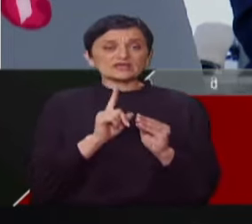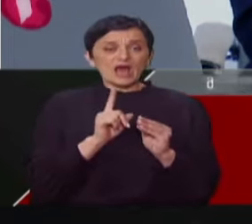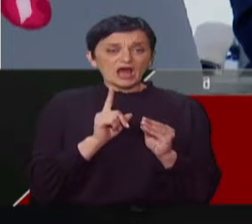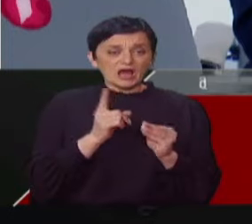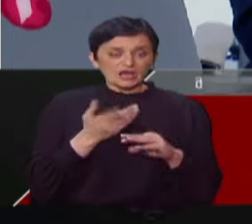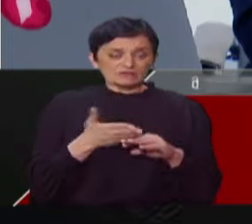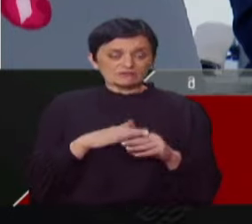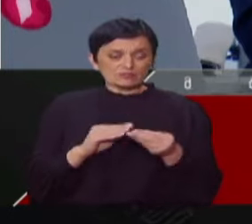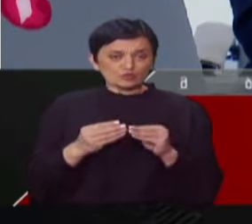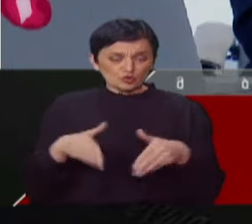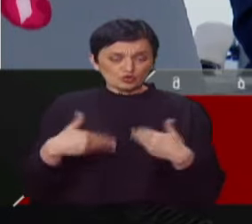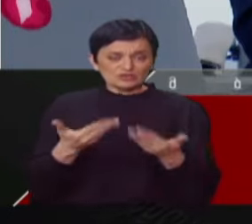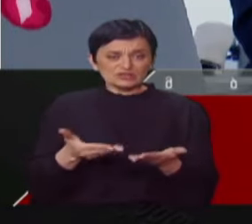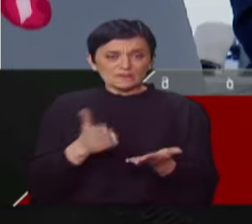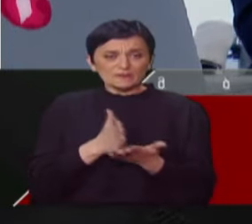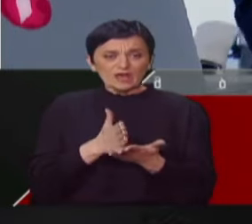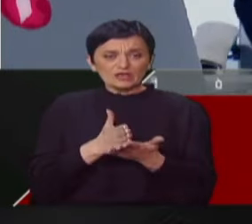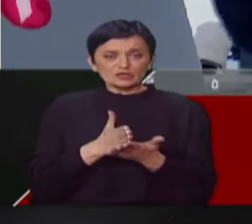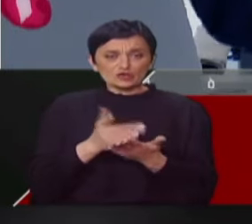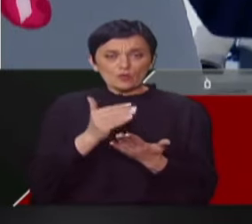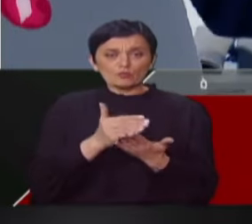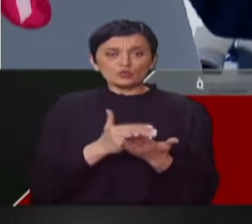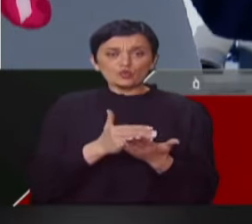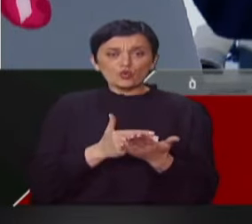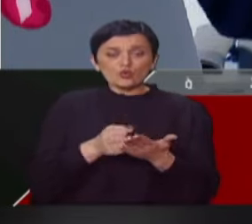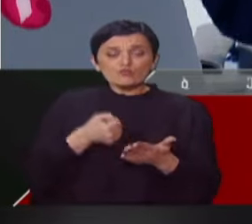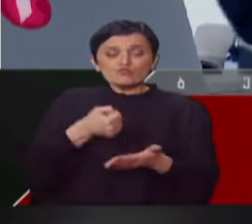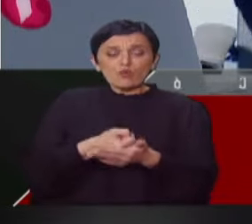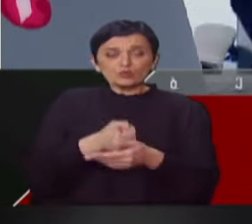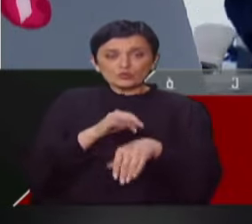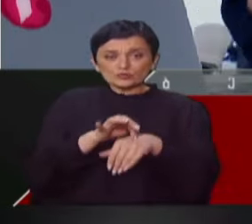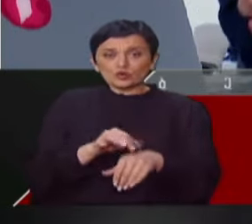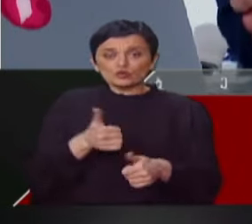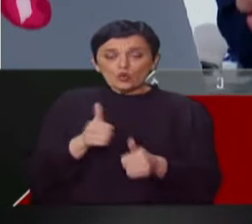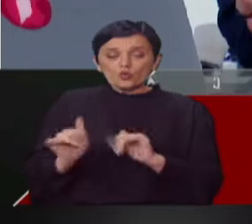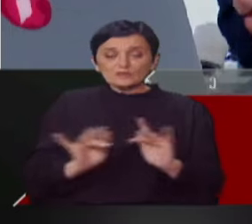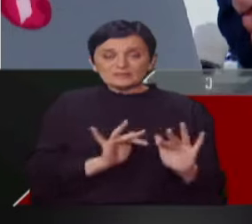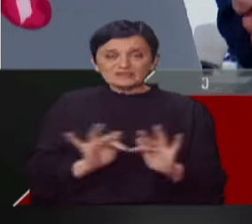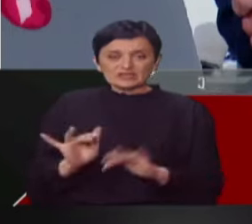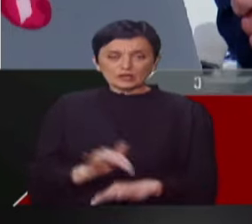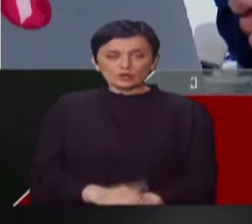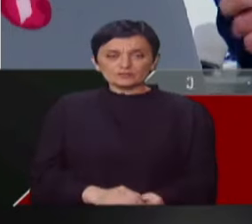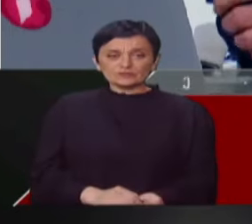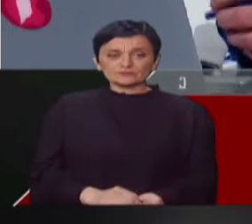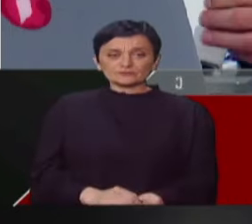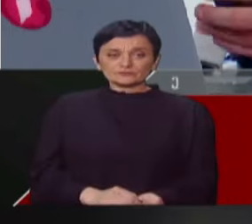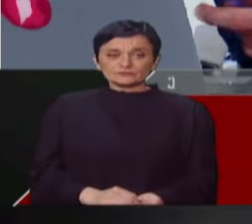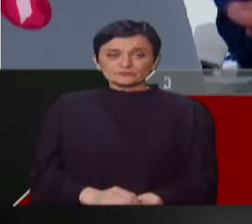Ragamotsoebis tsinashe dgas am programis bolomde miqvana. Rogor mimdinareobs is?